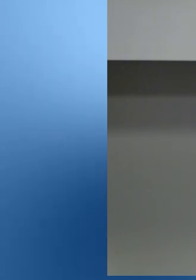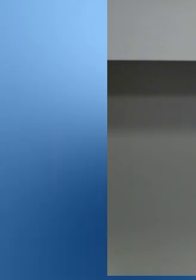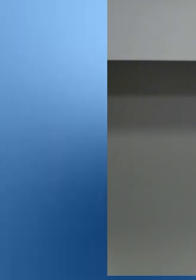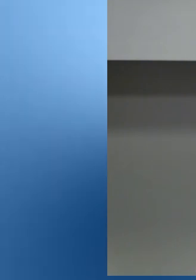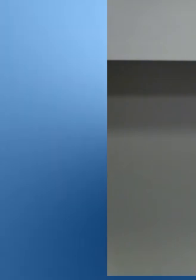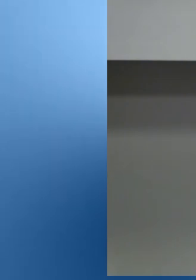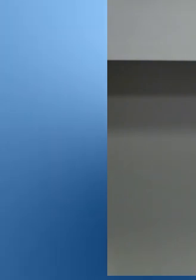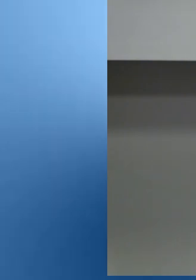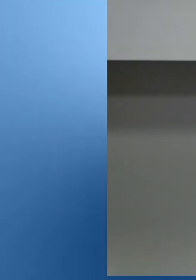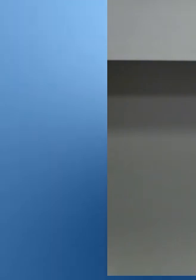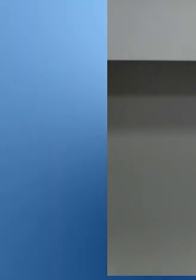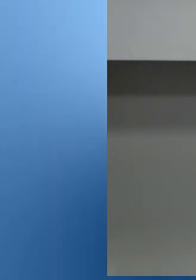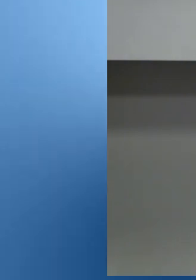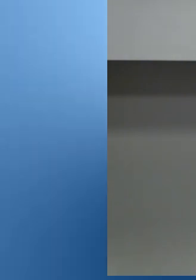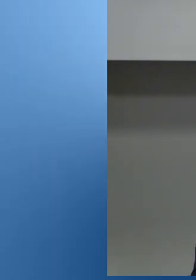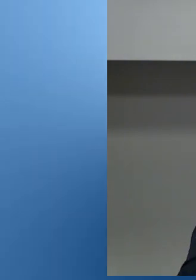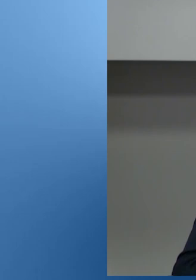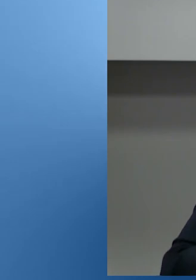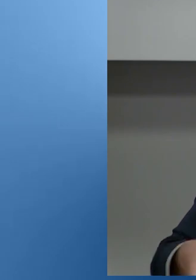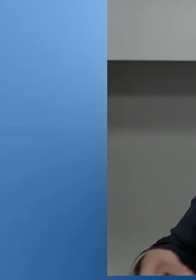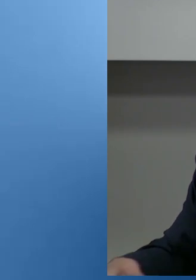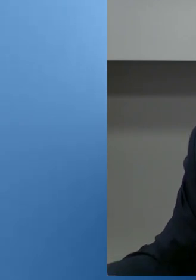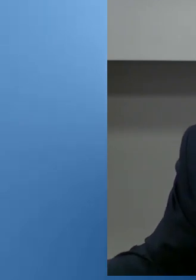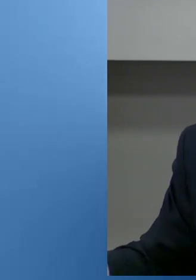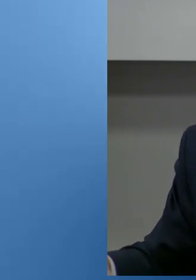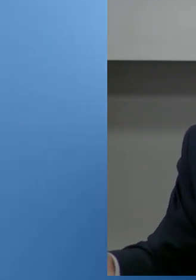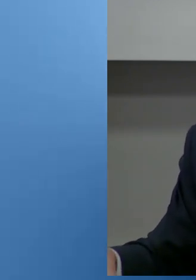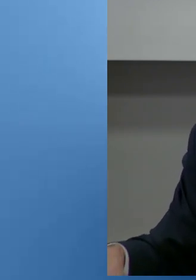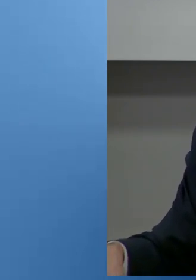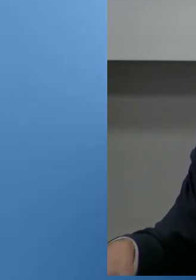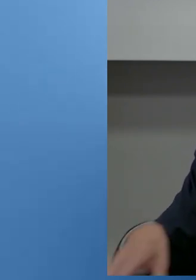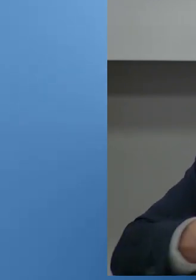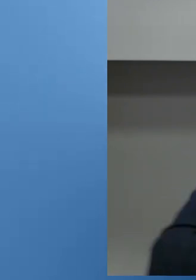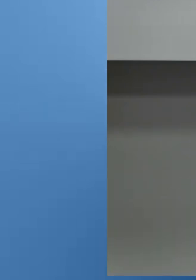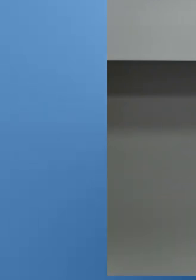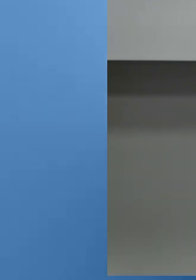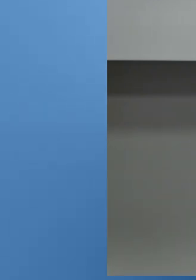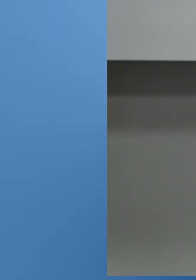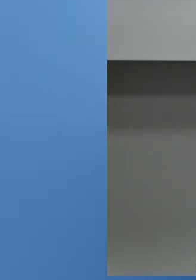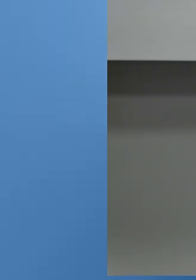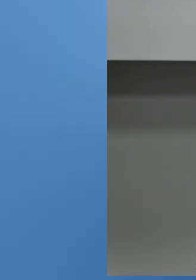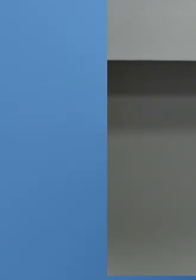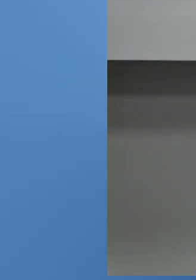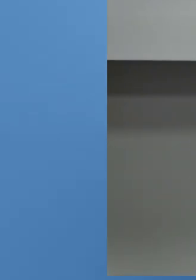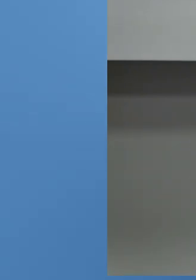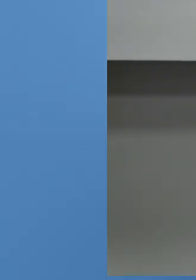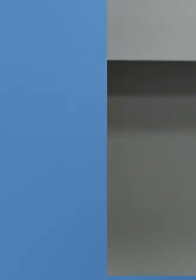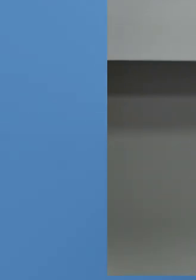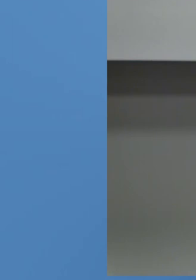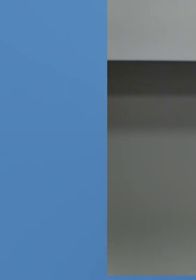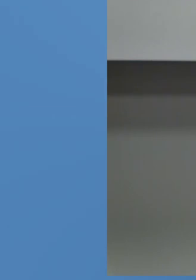délibération adoptée monsieur Pinel il faut quand même que je tant que vous bougez pas une oreille je considère que c'est positif mais c'est juste que je vous regarde